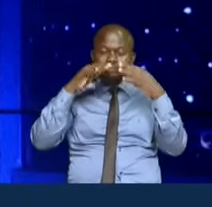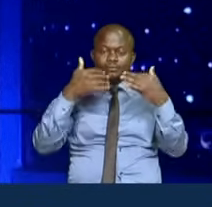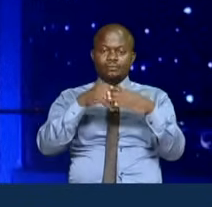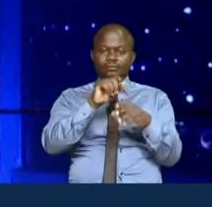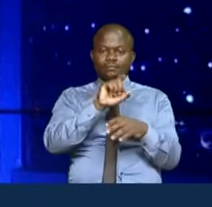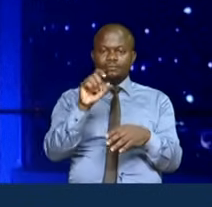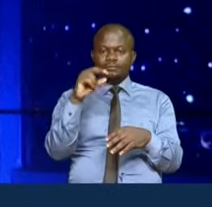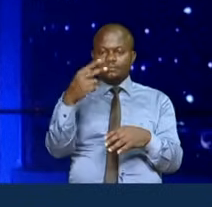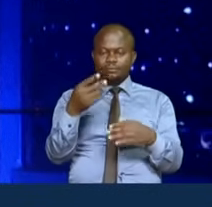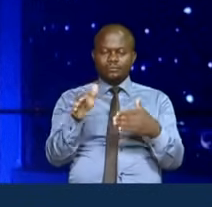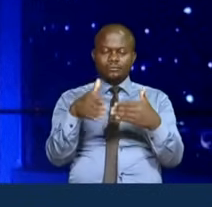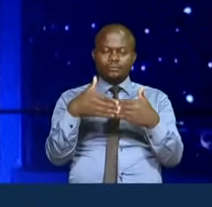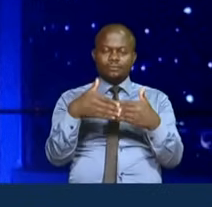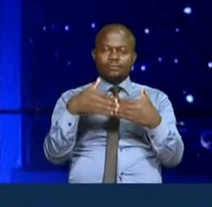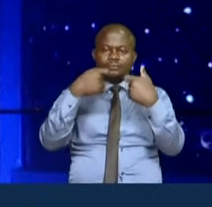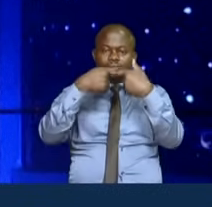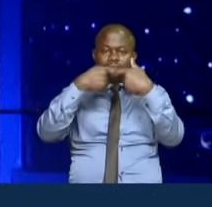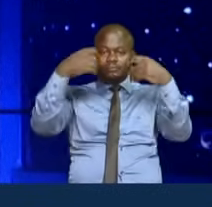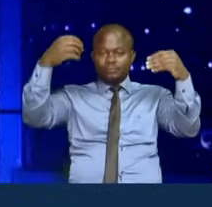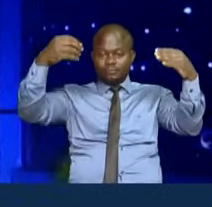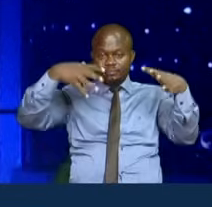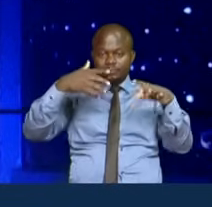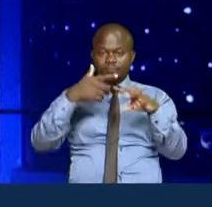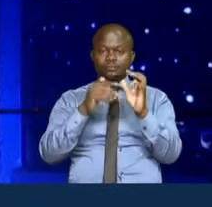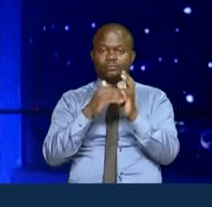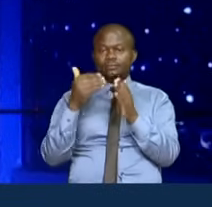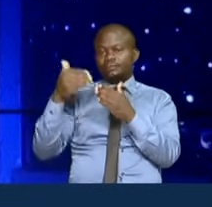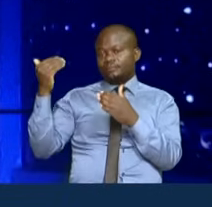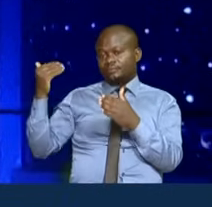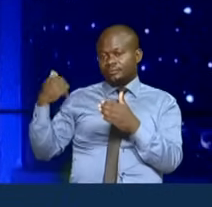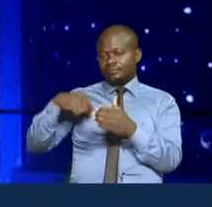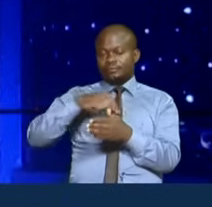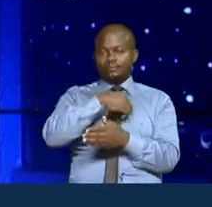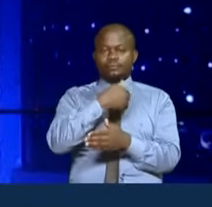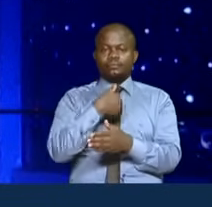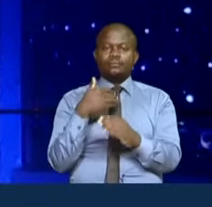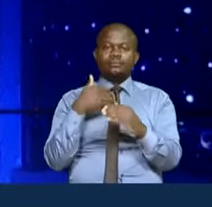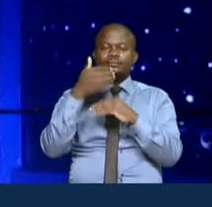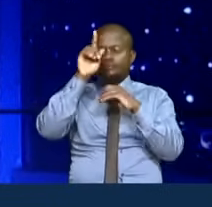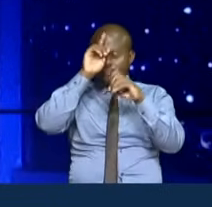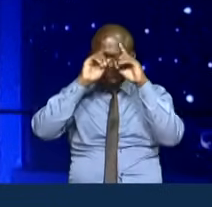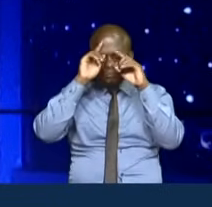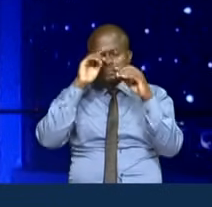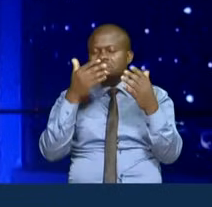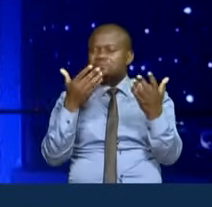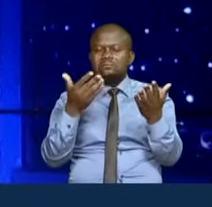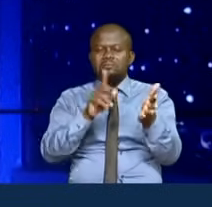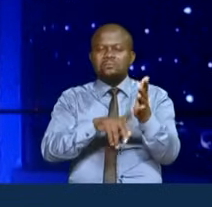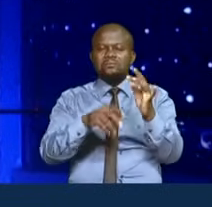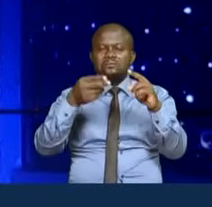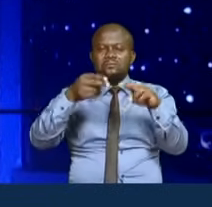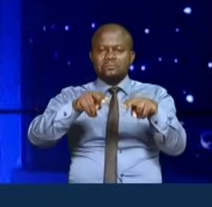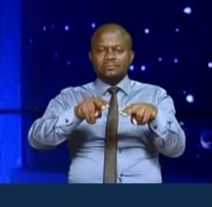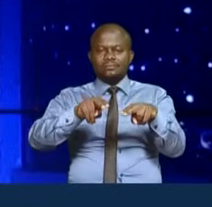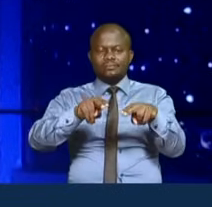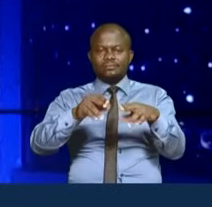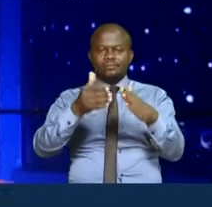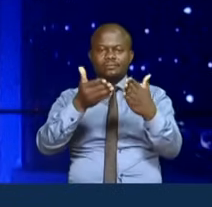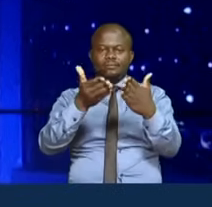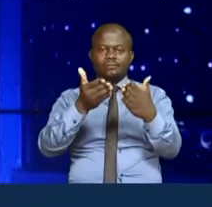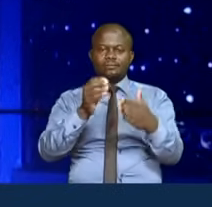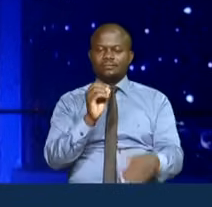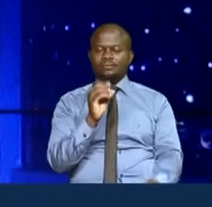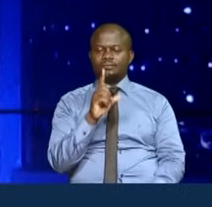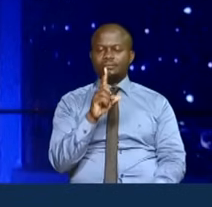bibiri barakupiwe umuriro w'amashanyarazi, kandi bari basanzwe bawufite bakaba rero bibaza icyabaye. Reka tubibaze mugenzi wacu